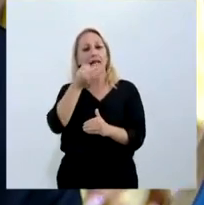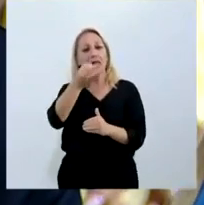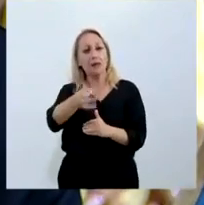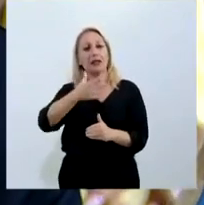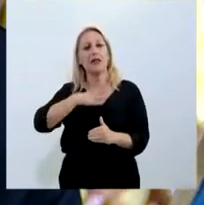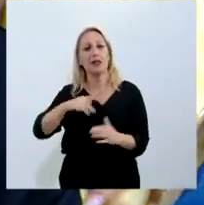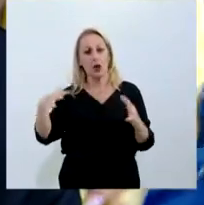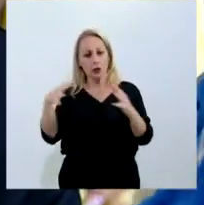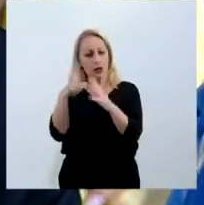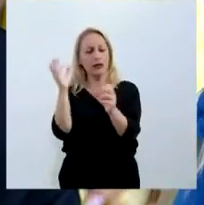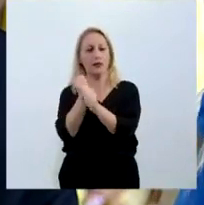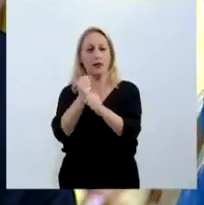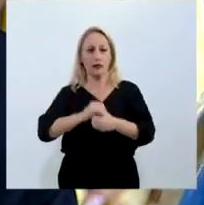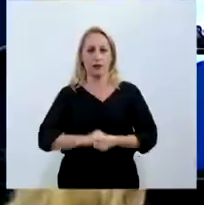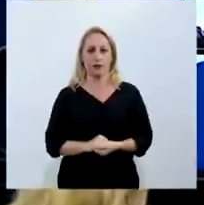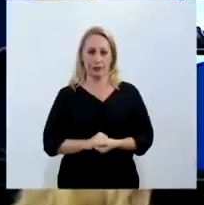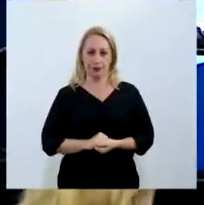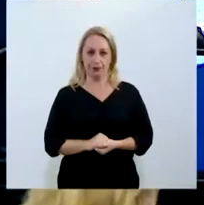του πόλεμου.